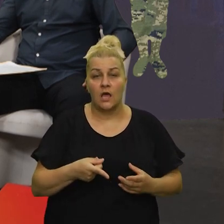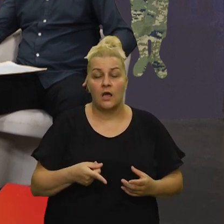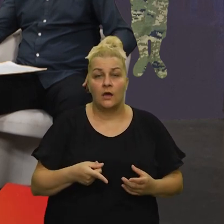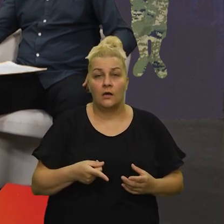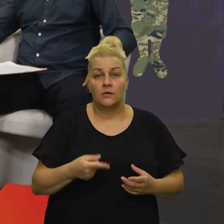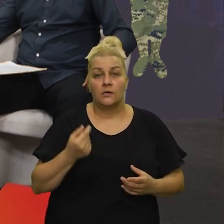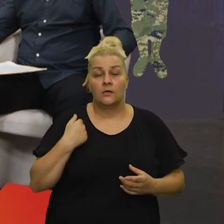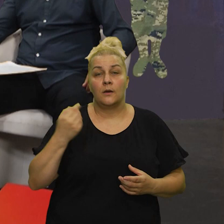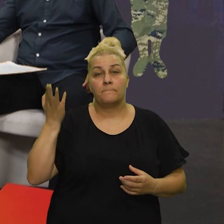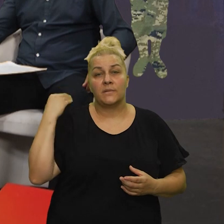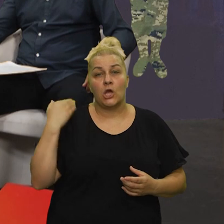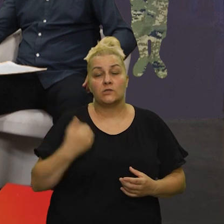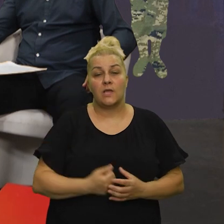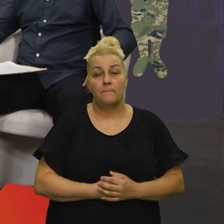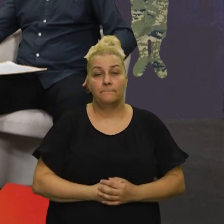bio sam